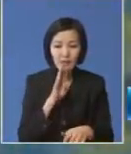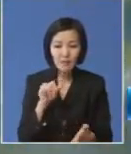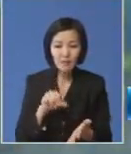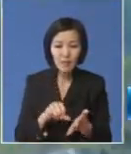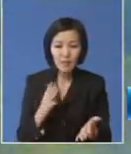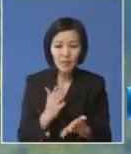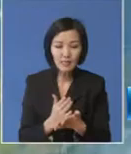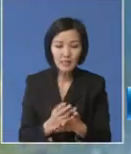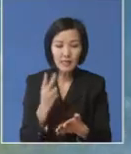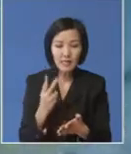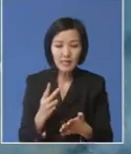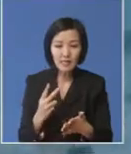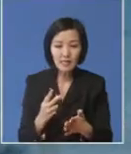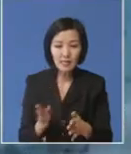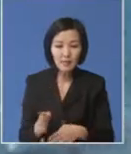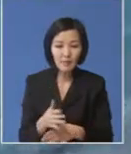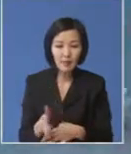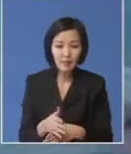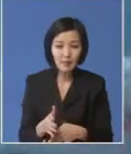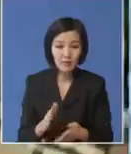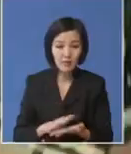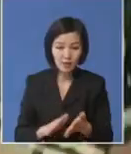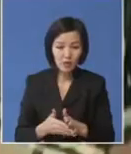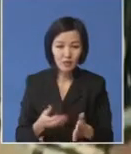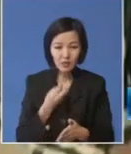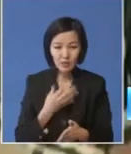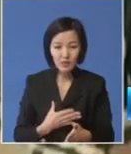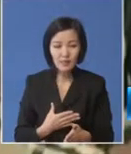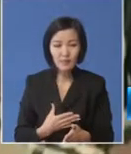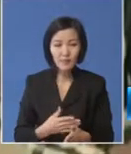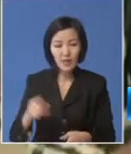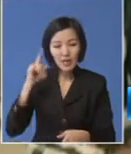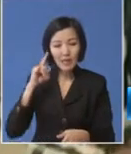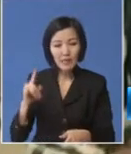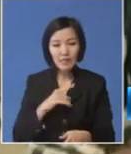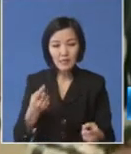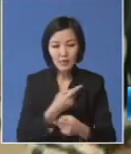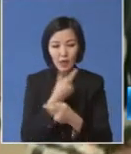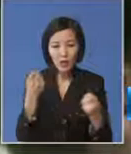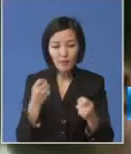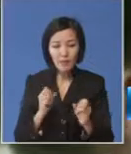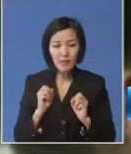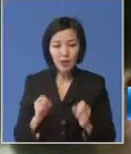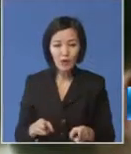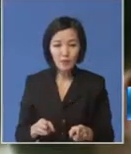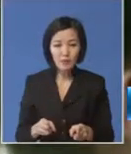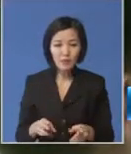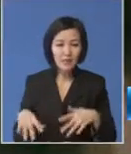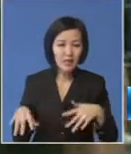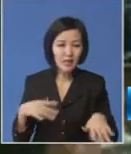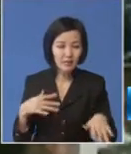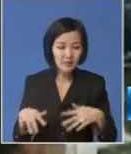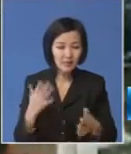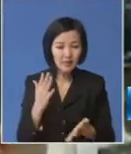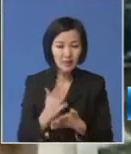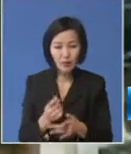Дейсон атты 2 жасар дельфиннің жағдайы жақсы. Ерімізде ақпаратты қауіпсіздіктің әлі де әлсіздеу болып тұрғанының тағы бір